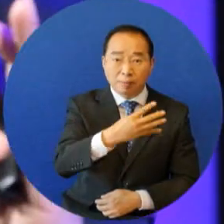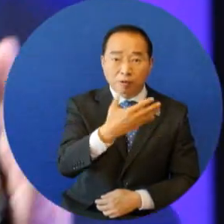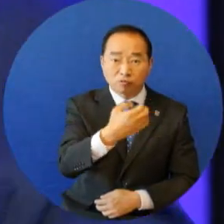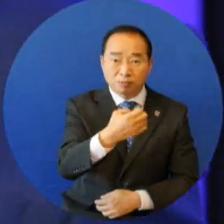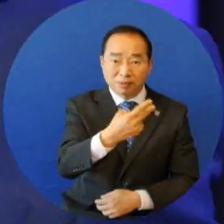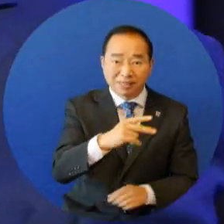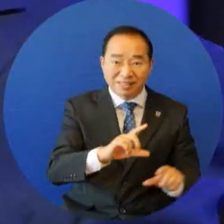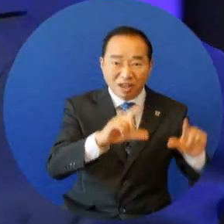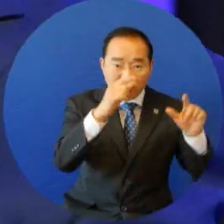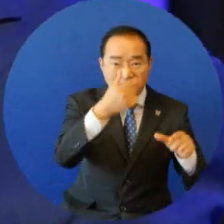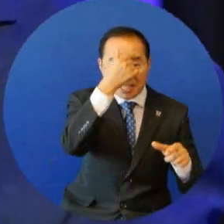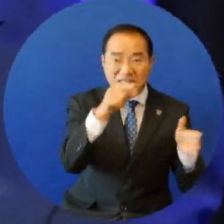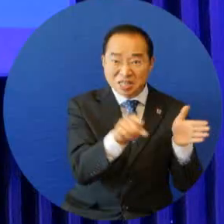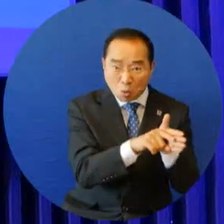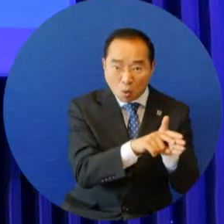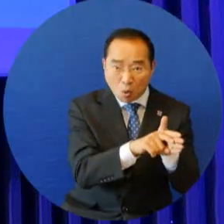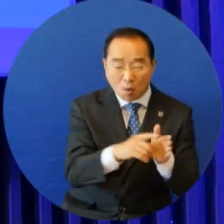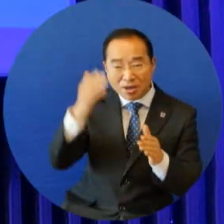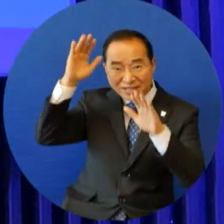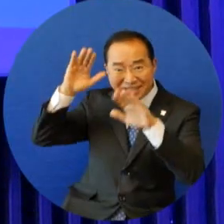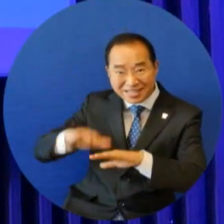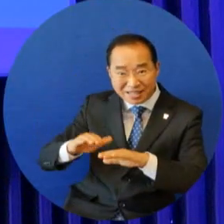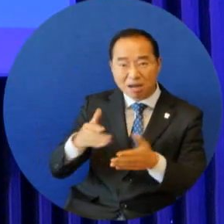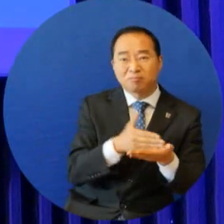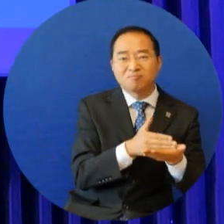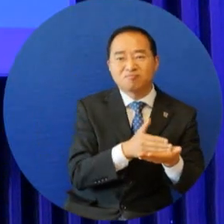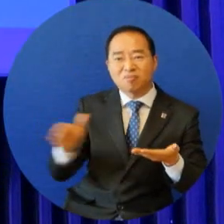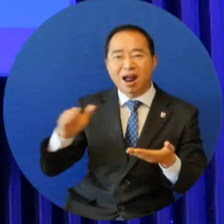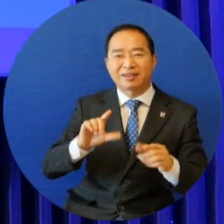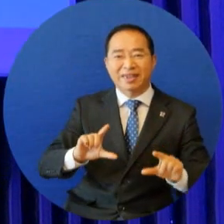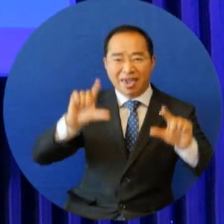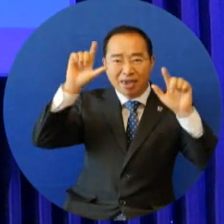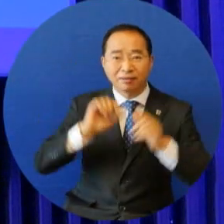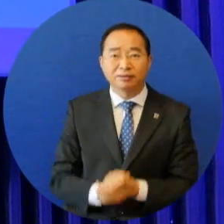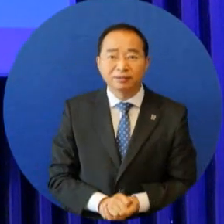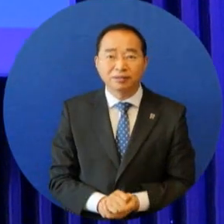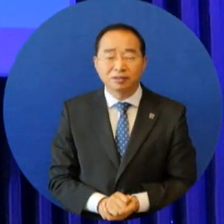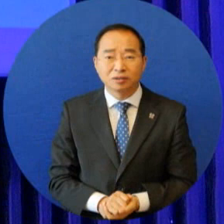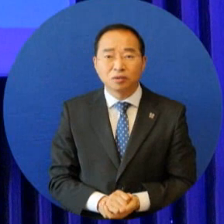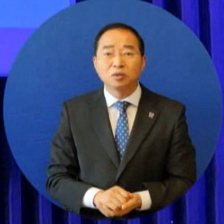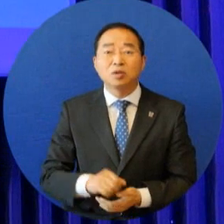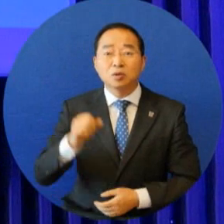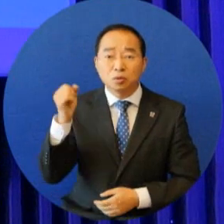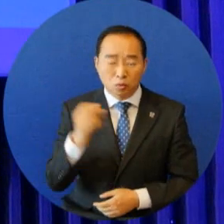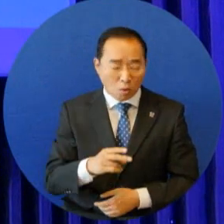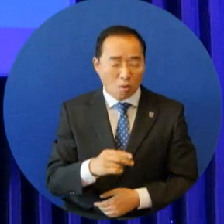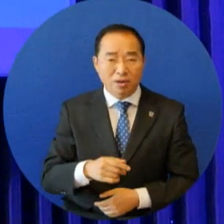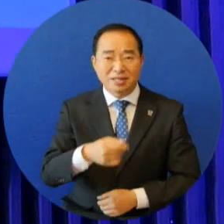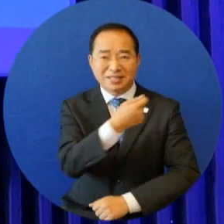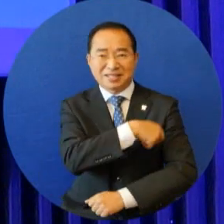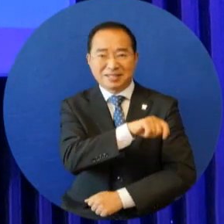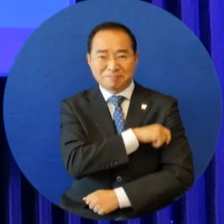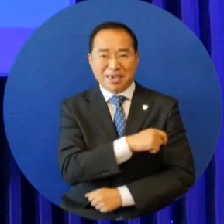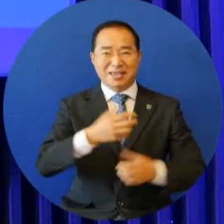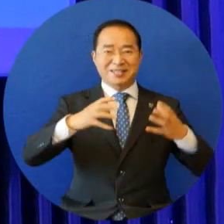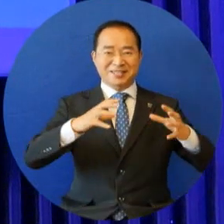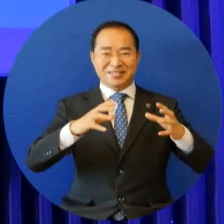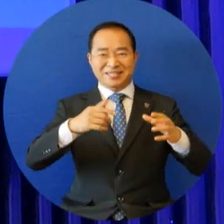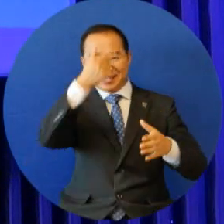이슬람을 몰아낸 뜻깊은 해예요. 동시에 그해 스페인 제국이 기독교 왕국으로 통일하고 난